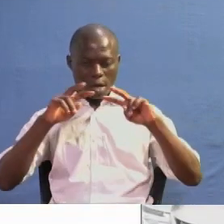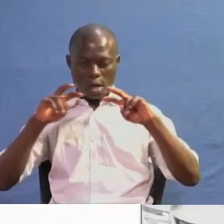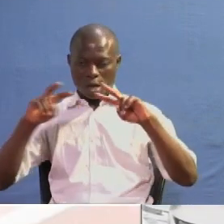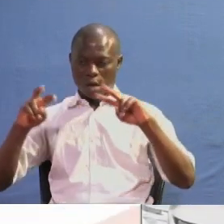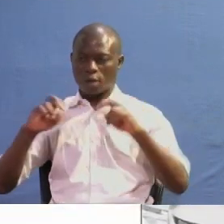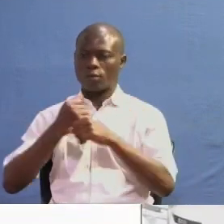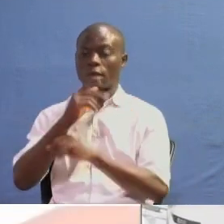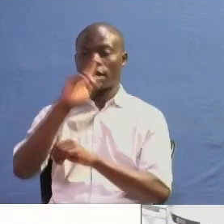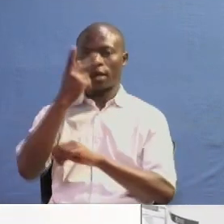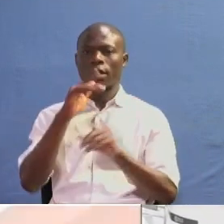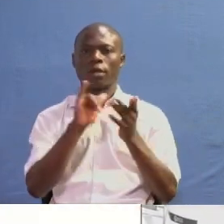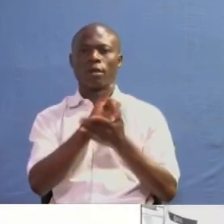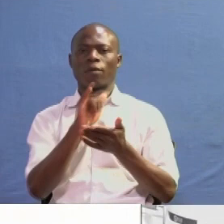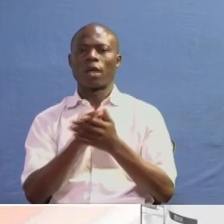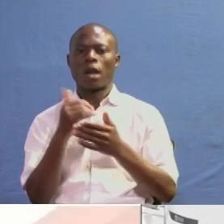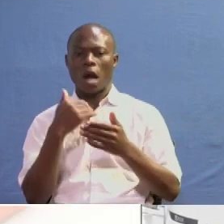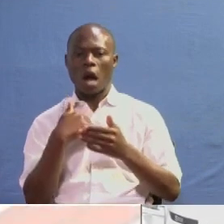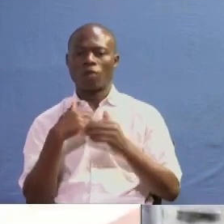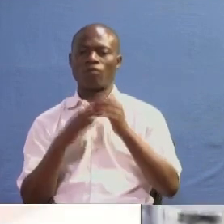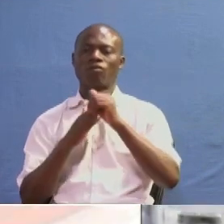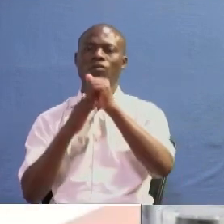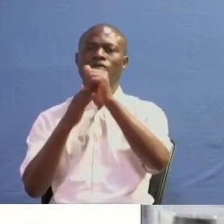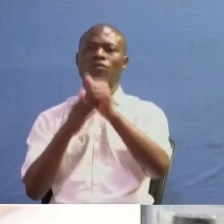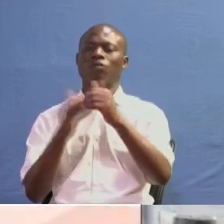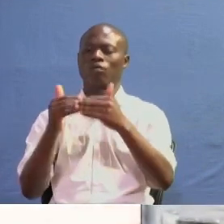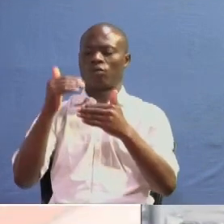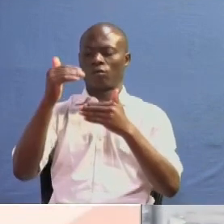kuifanya Kenya kuzidi kustawi na kuongoza katika